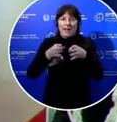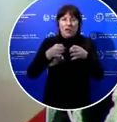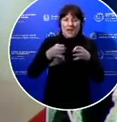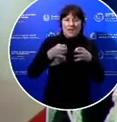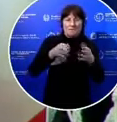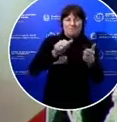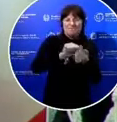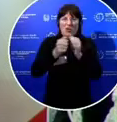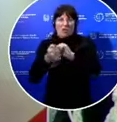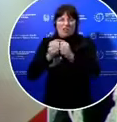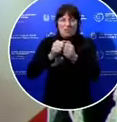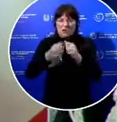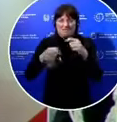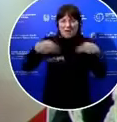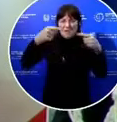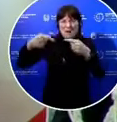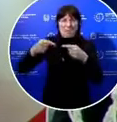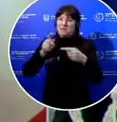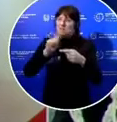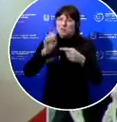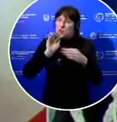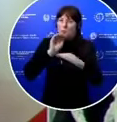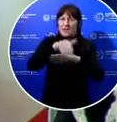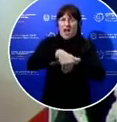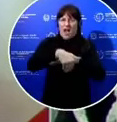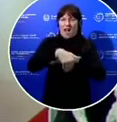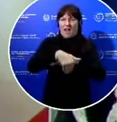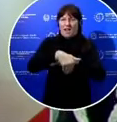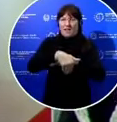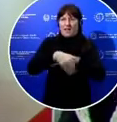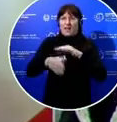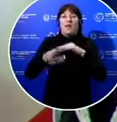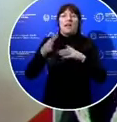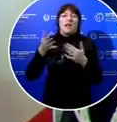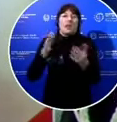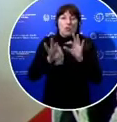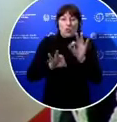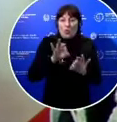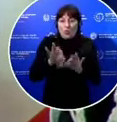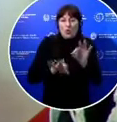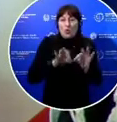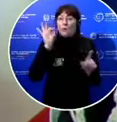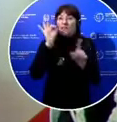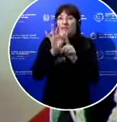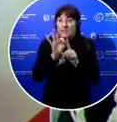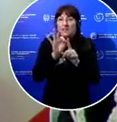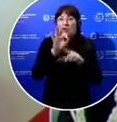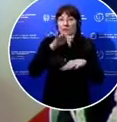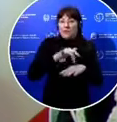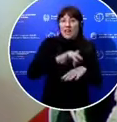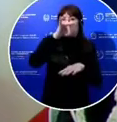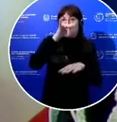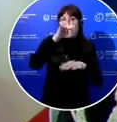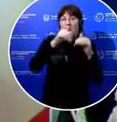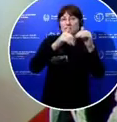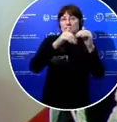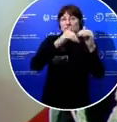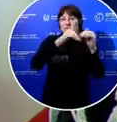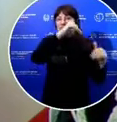contrapposizioni sterili, più concrete e più umane nella cura delle fragilità e delle